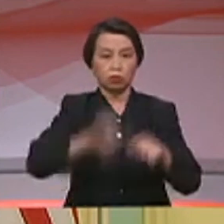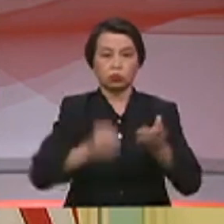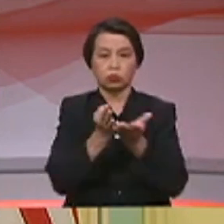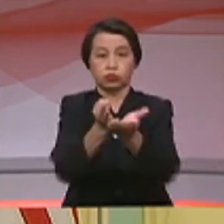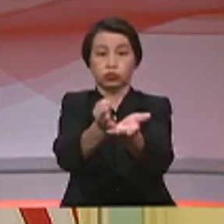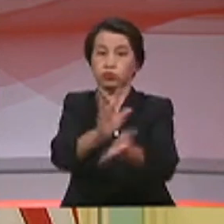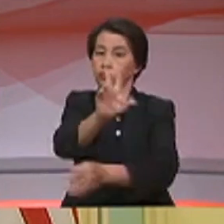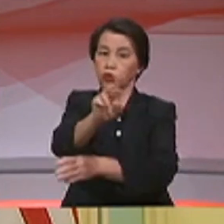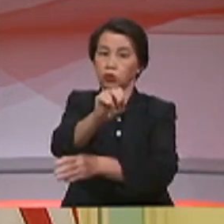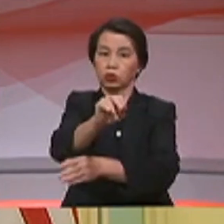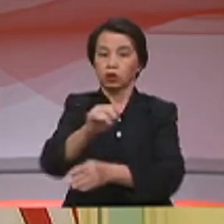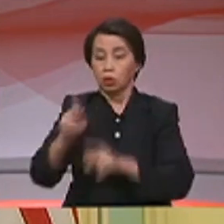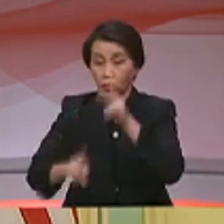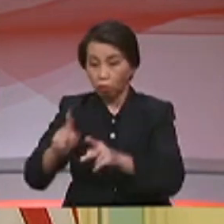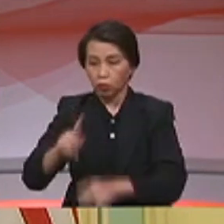seperti melalui